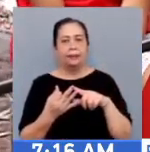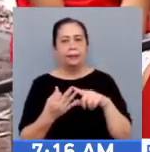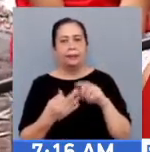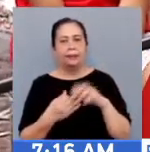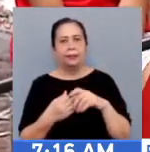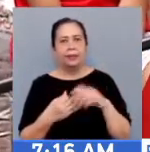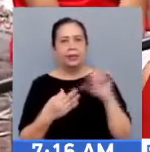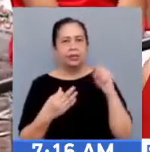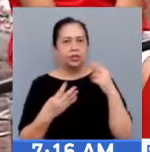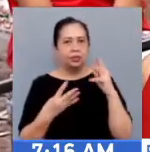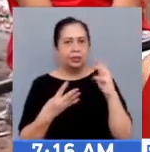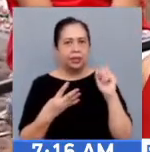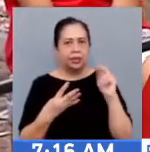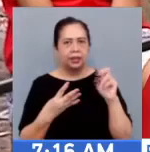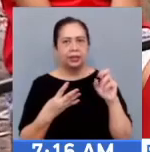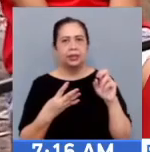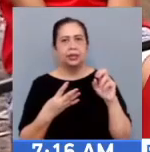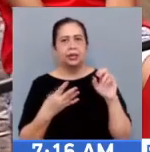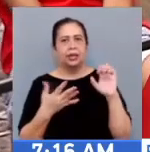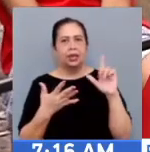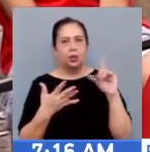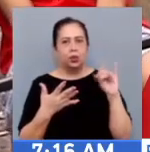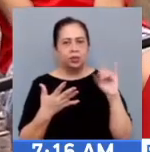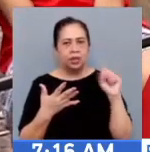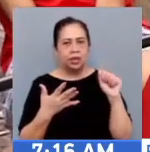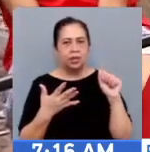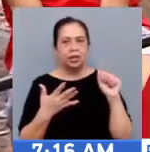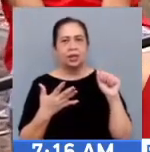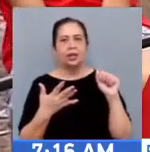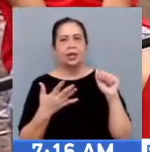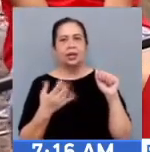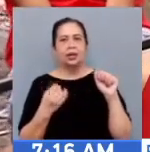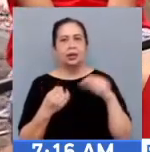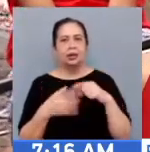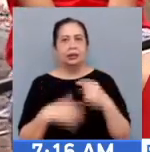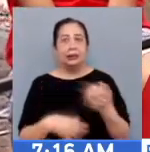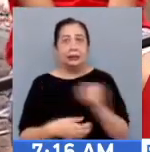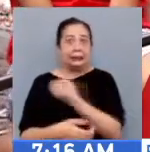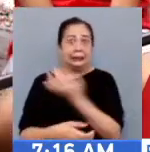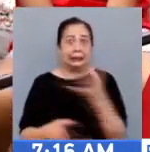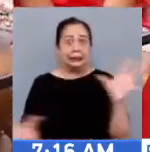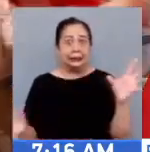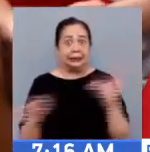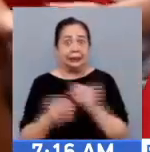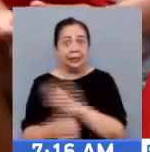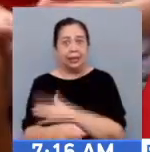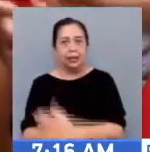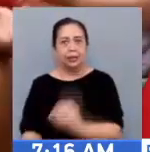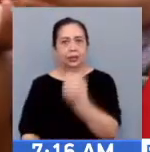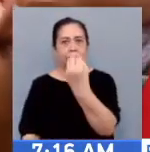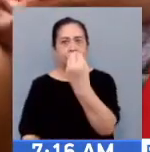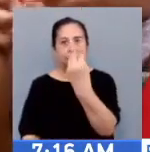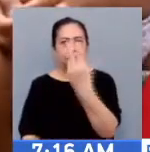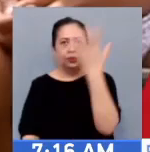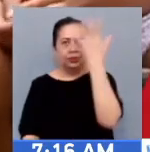Charmaine Eloisa. Isang dosena ang mga anak ni Elisa. Ang panganay,